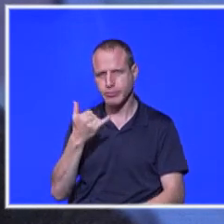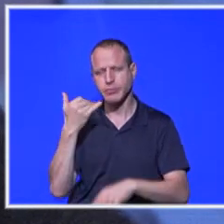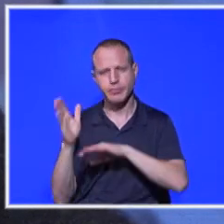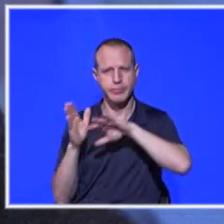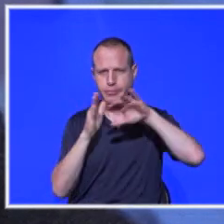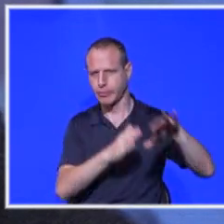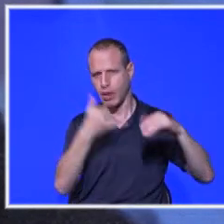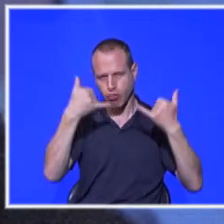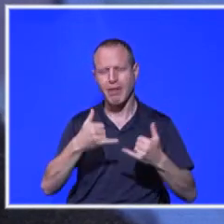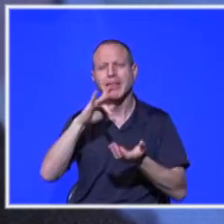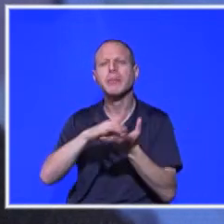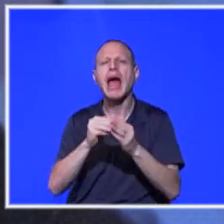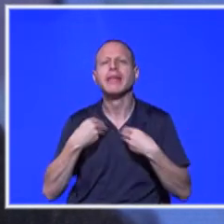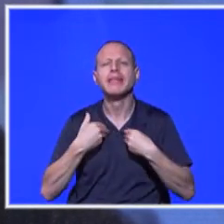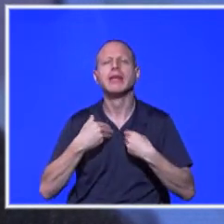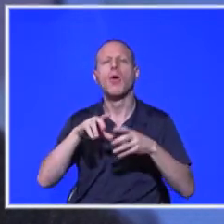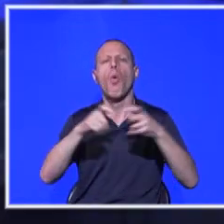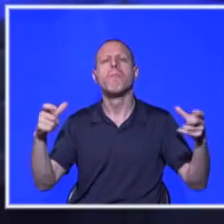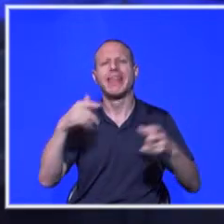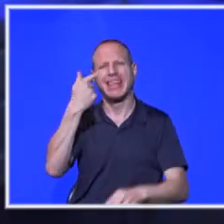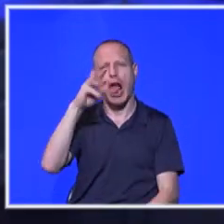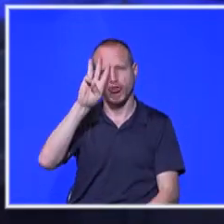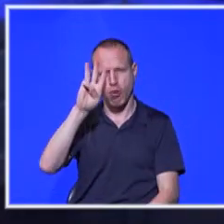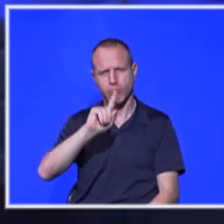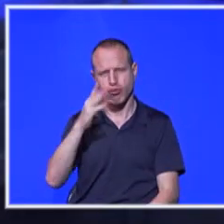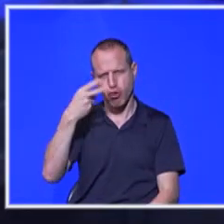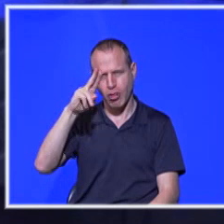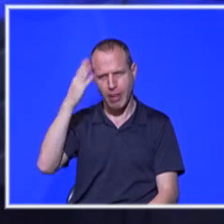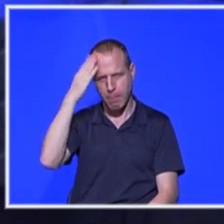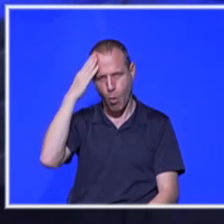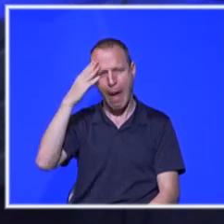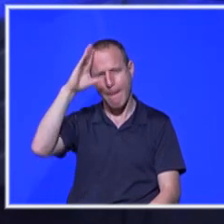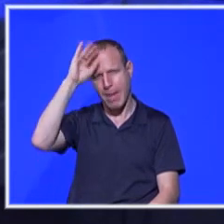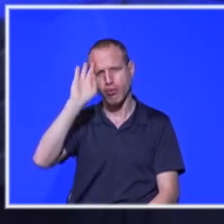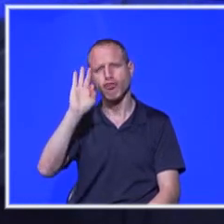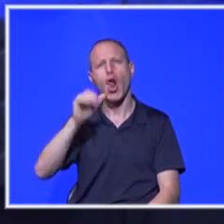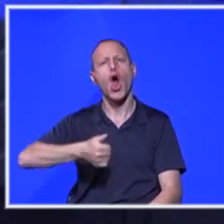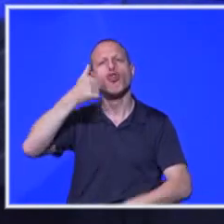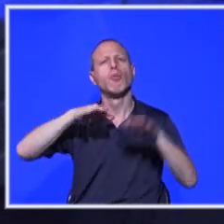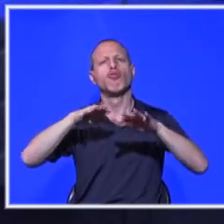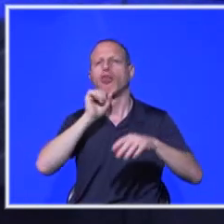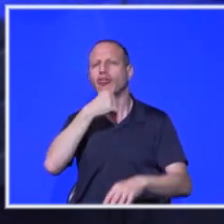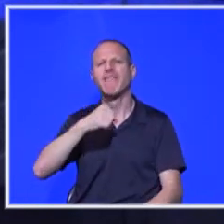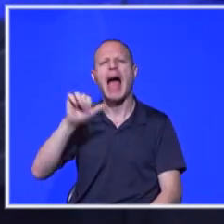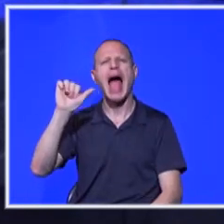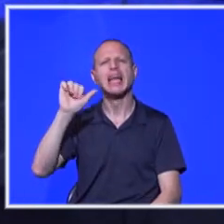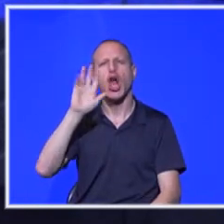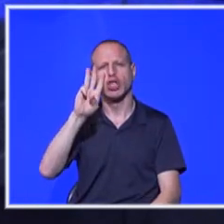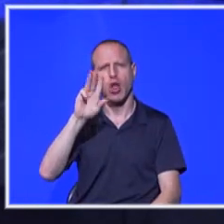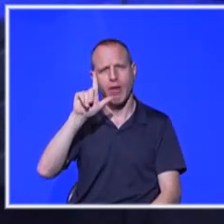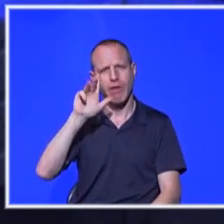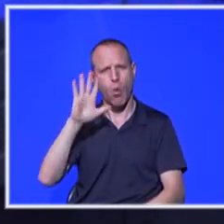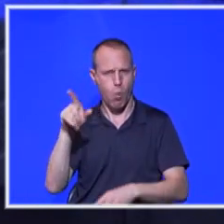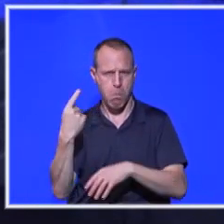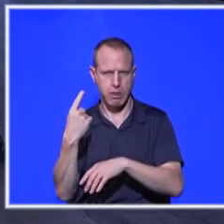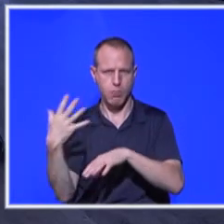וכעת נמצא איתי באולפן גלעד שרון, מי שיותר מוכר כבנו של ראש הממשלה לשעבר אריאל שרון, אבל גם הצלחה